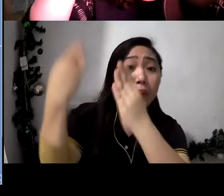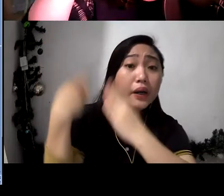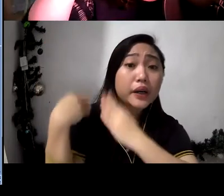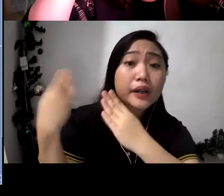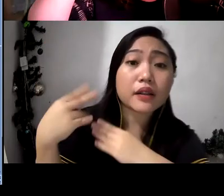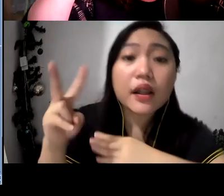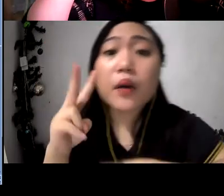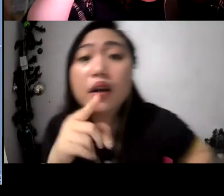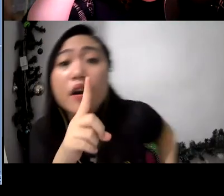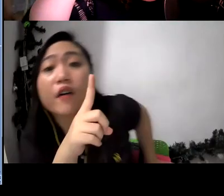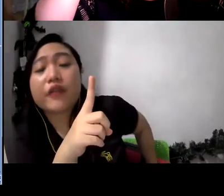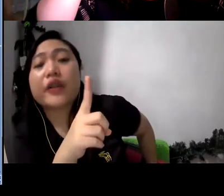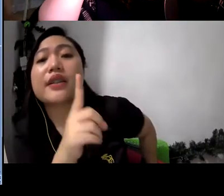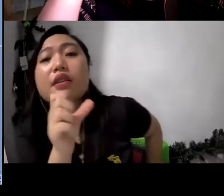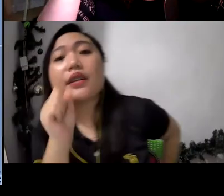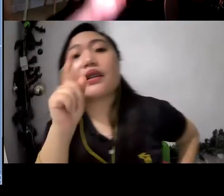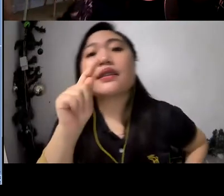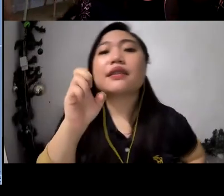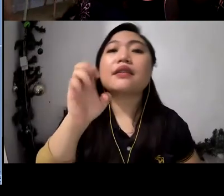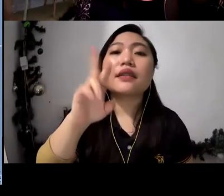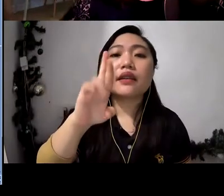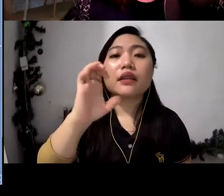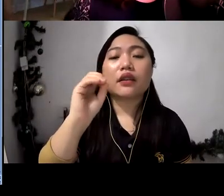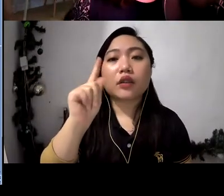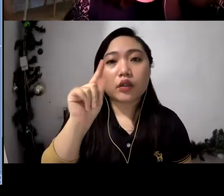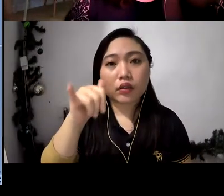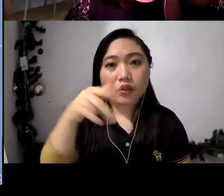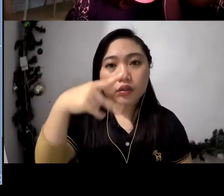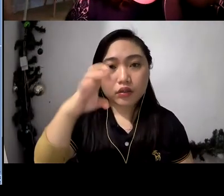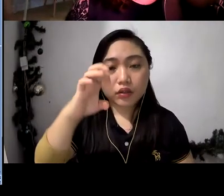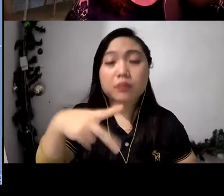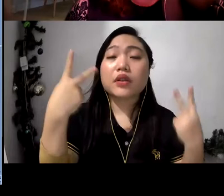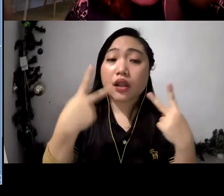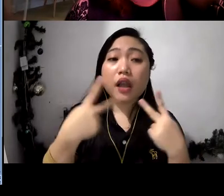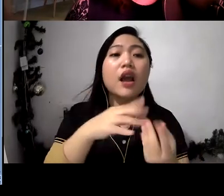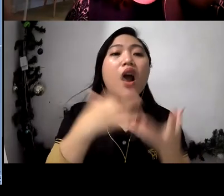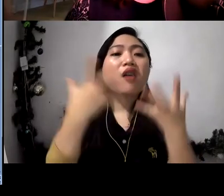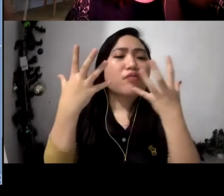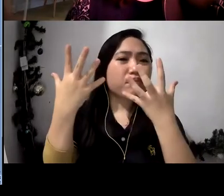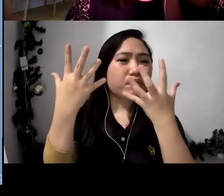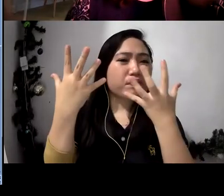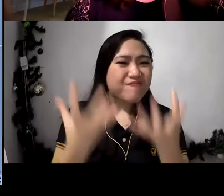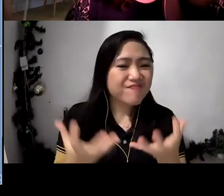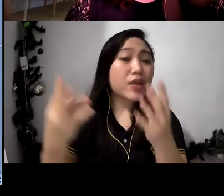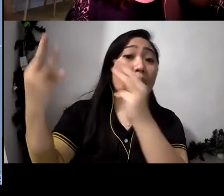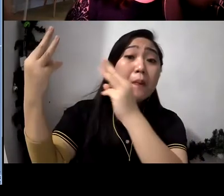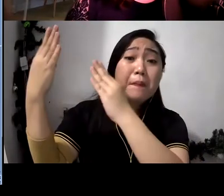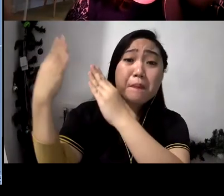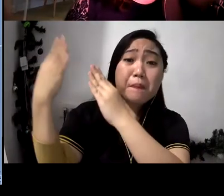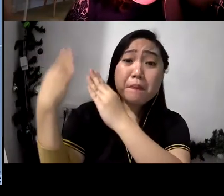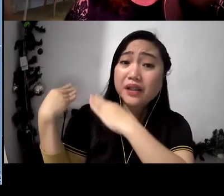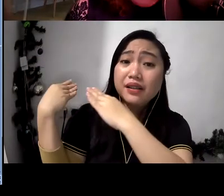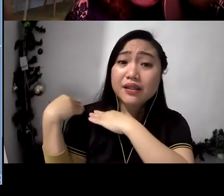bias. Yung una natin is stereotype. Pangalawa is multiple burden, no? Yung patong-patong na gawain. Na lalong-lalo na